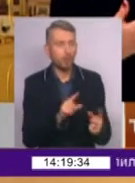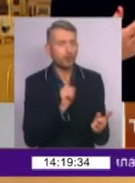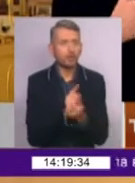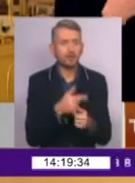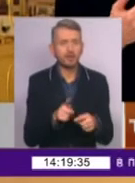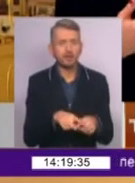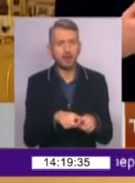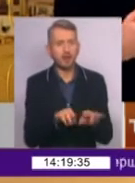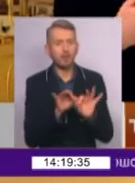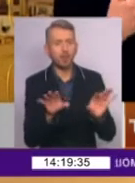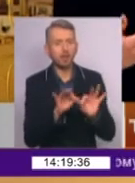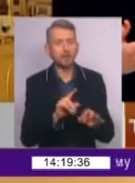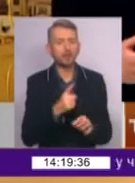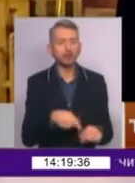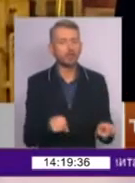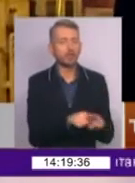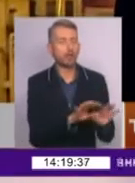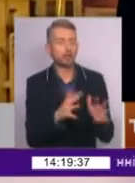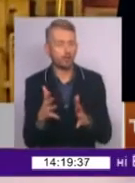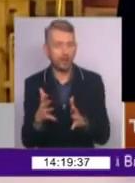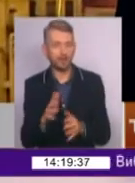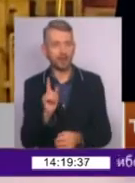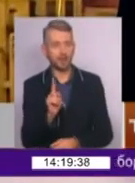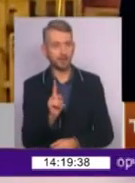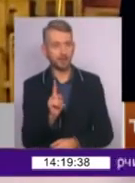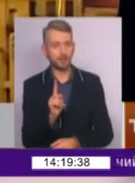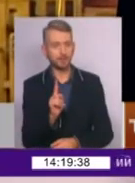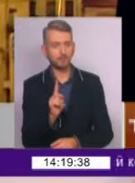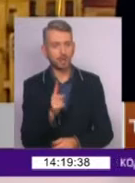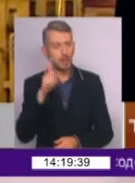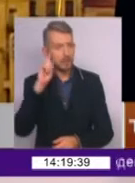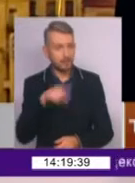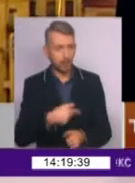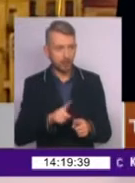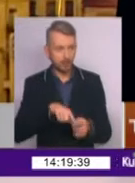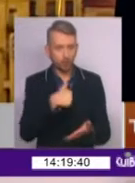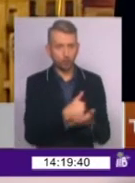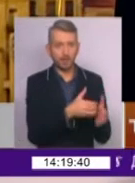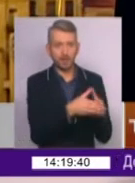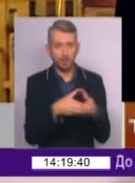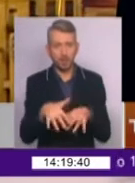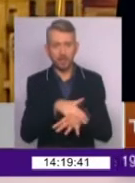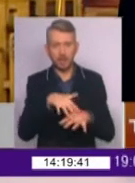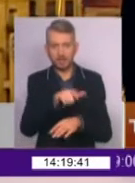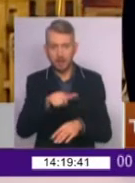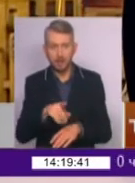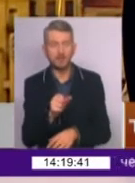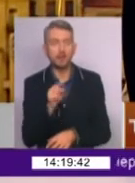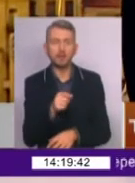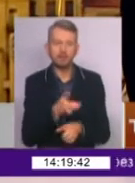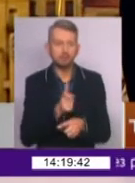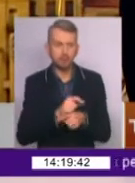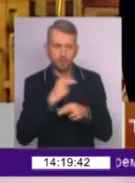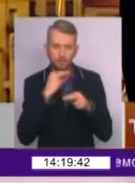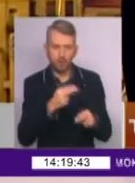стільки фактор, це пояснення, чому так відбувається. Але оскільки, знаючи ці основні категорії населення, на них, по-перше, більша